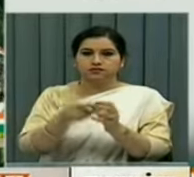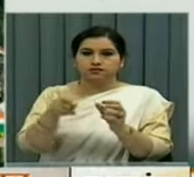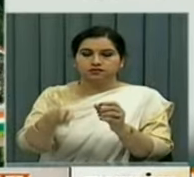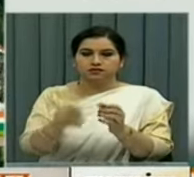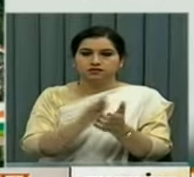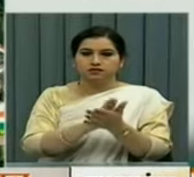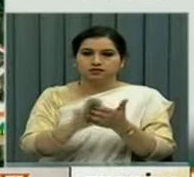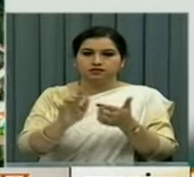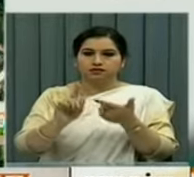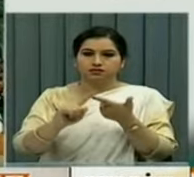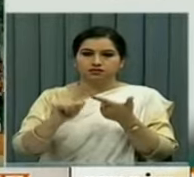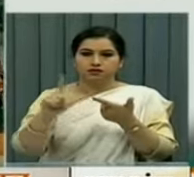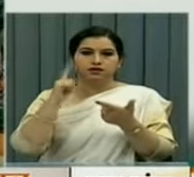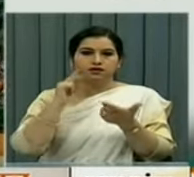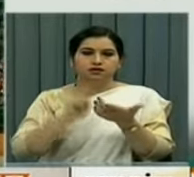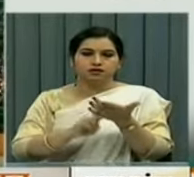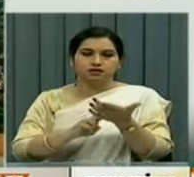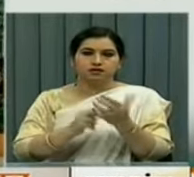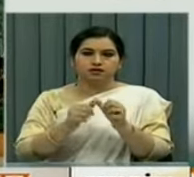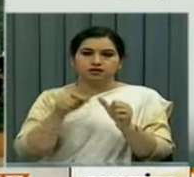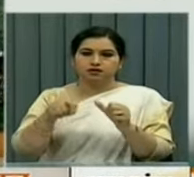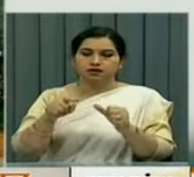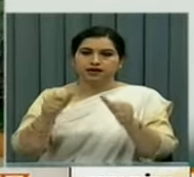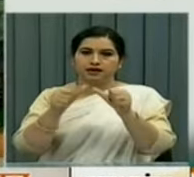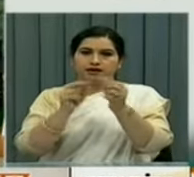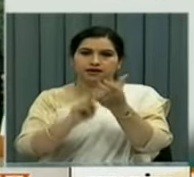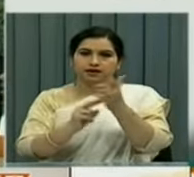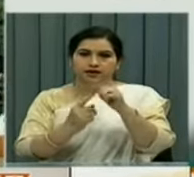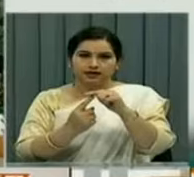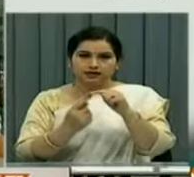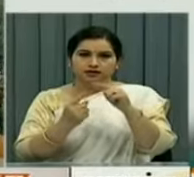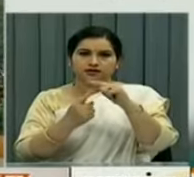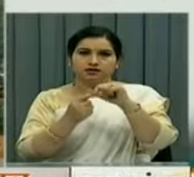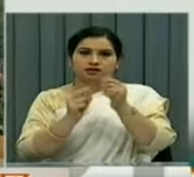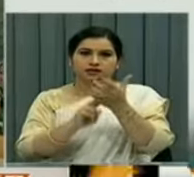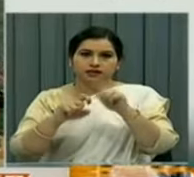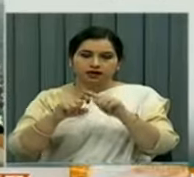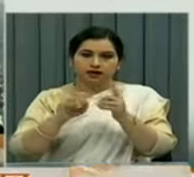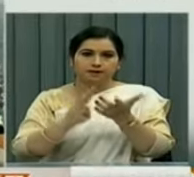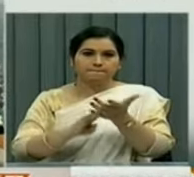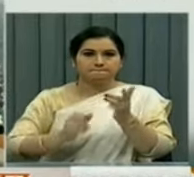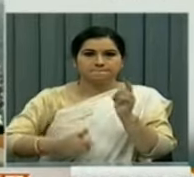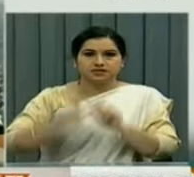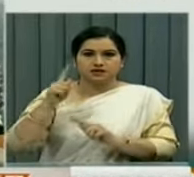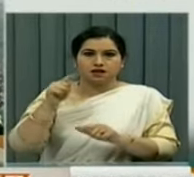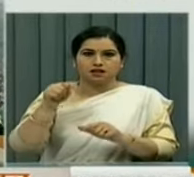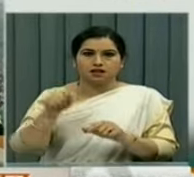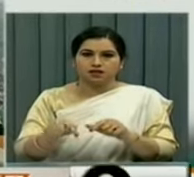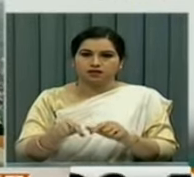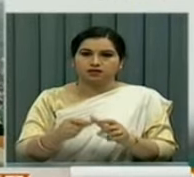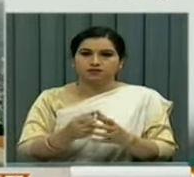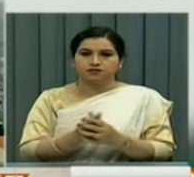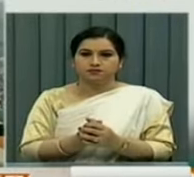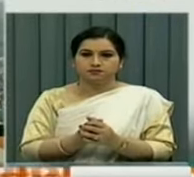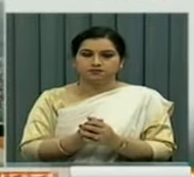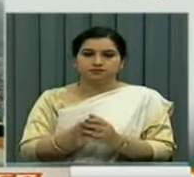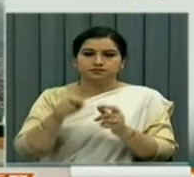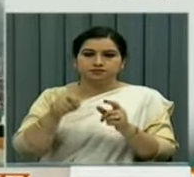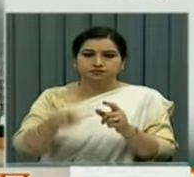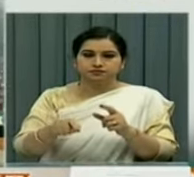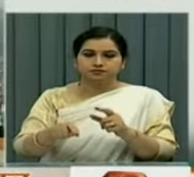इसकी रेंज आप देख रहे हैं, जो बोली 100 किलोमीटर की रेंज है, बहुत अच्छी है, बियॉन्ड विजुअल रेंज की बात हो रही है।